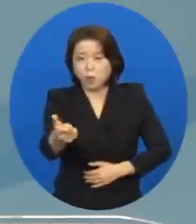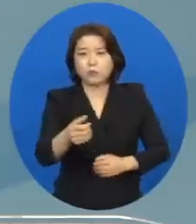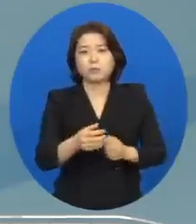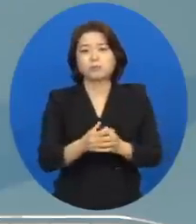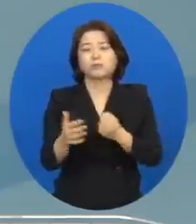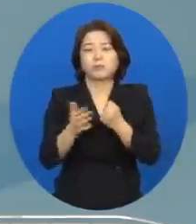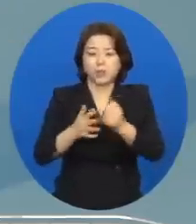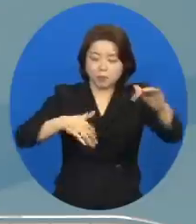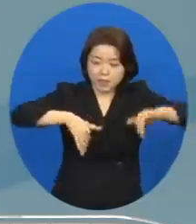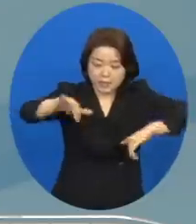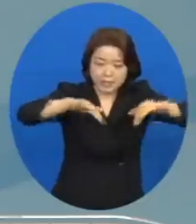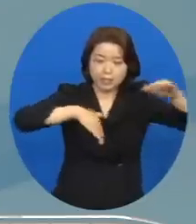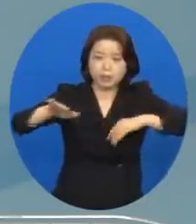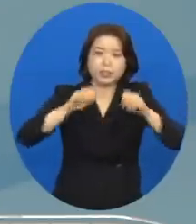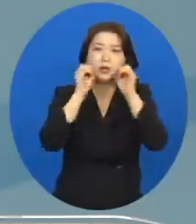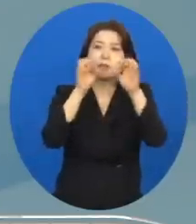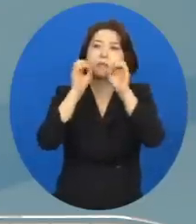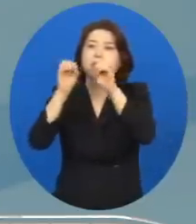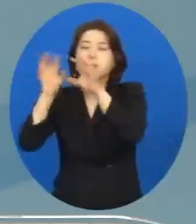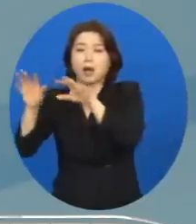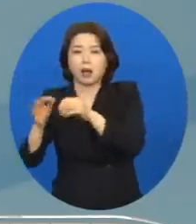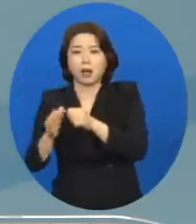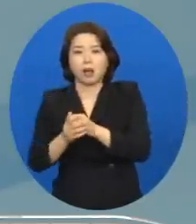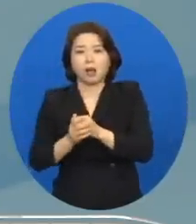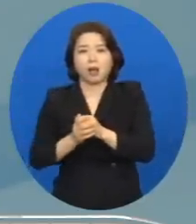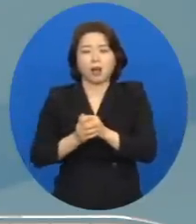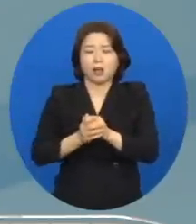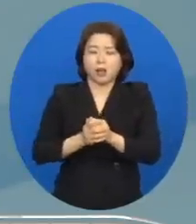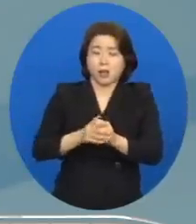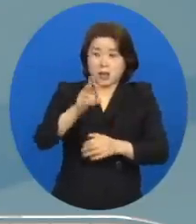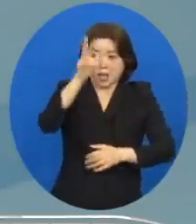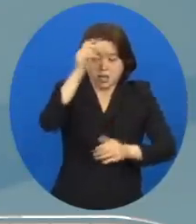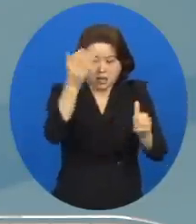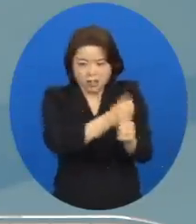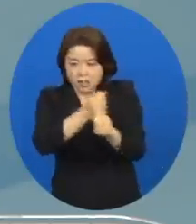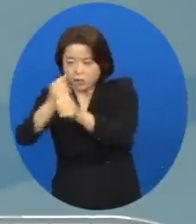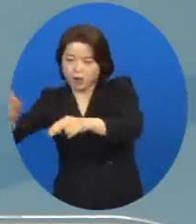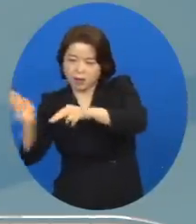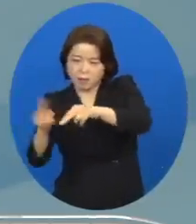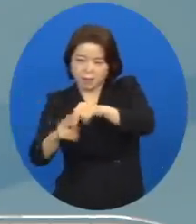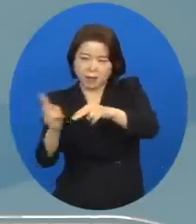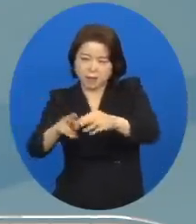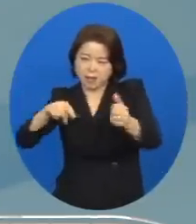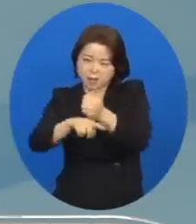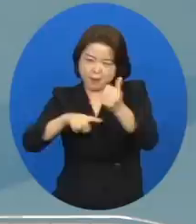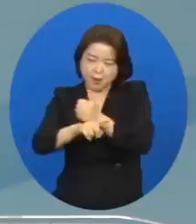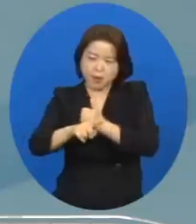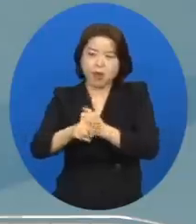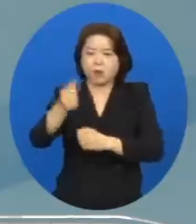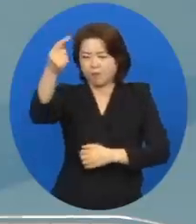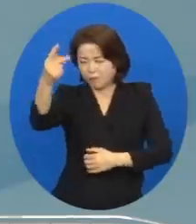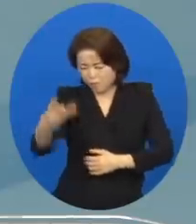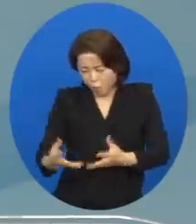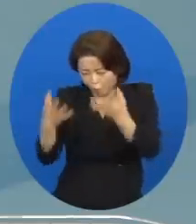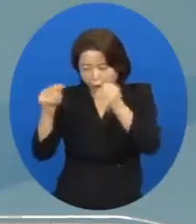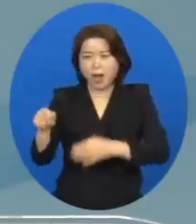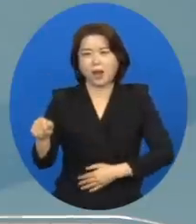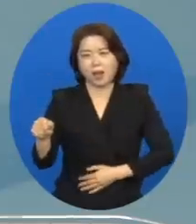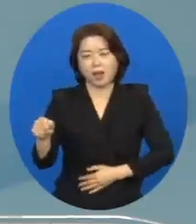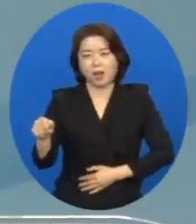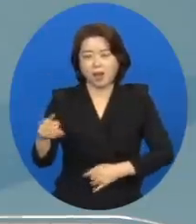하셨는데 수도 없이 경찰들에게 끌려가서 매 맞고 고문당하고